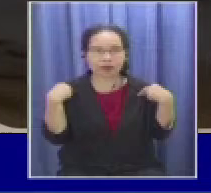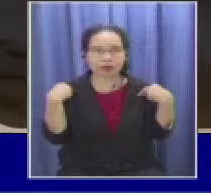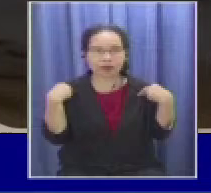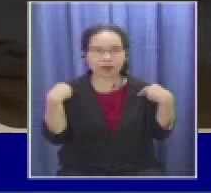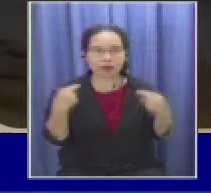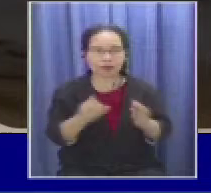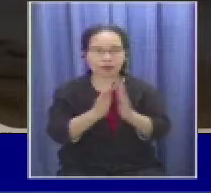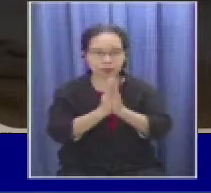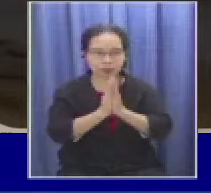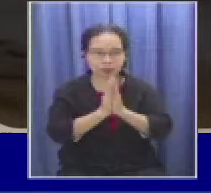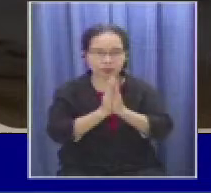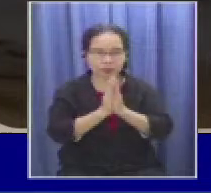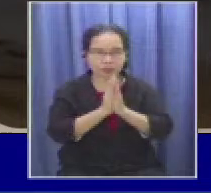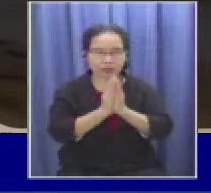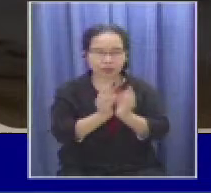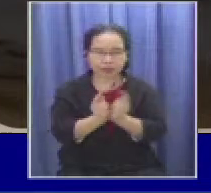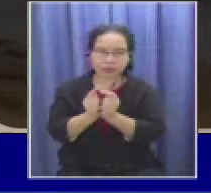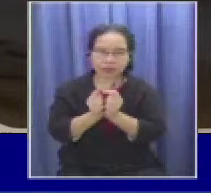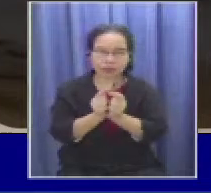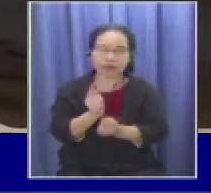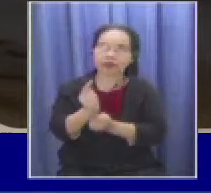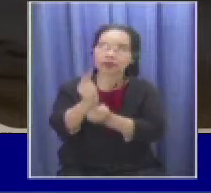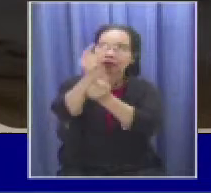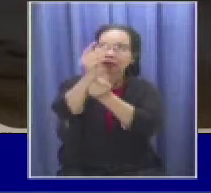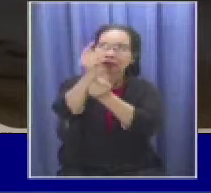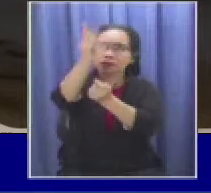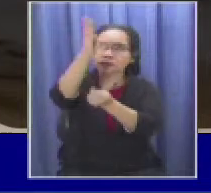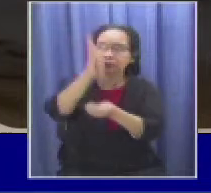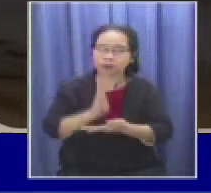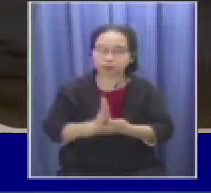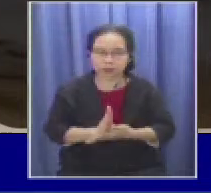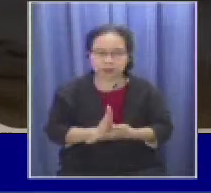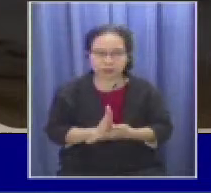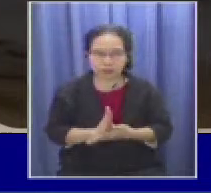wo wo bɔ mpae no fa gidi ka